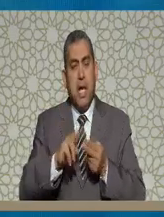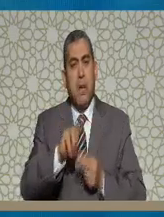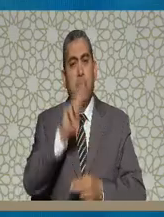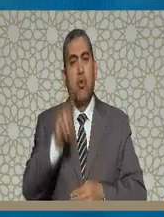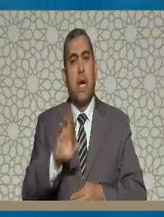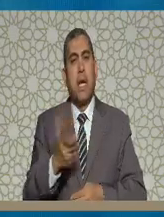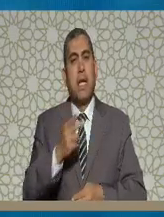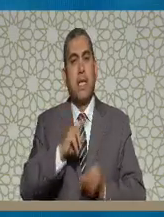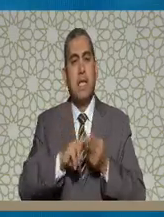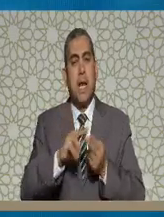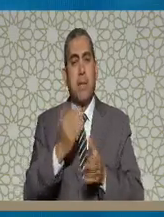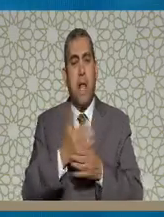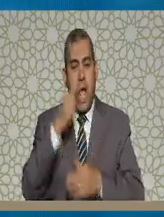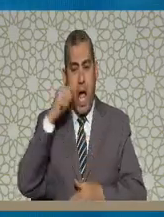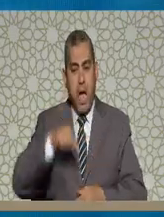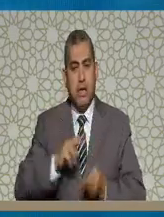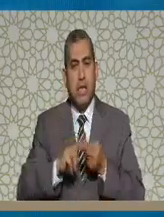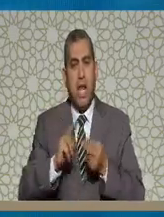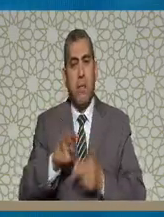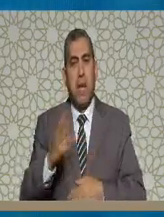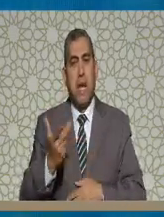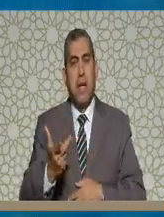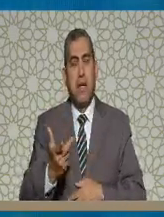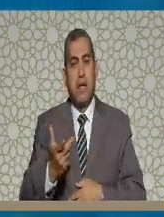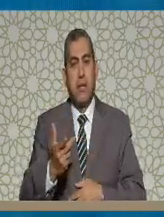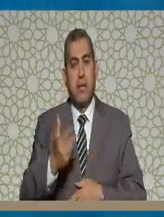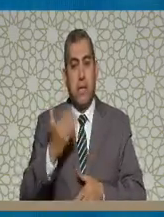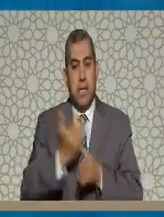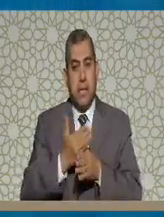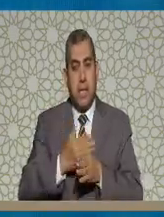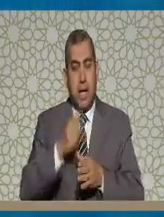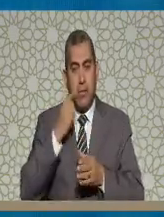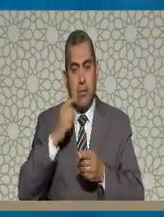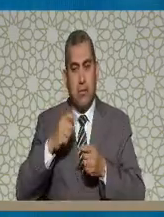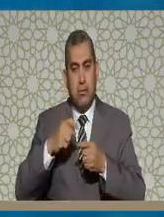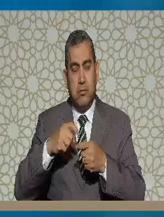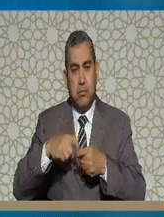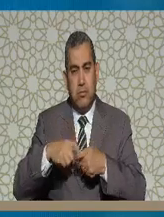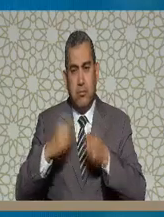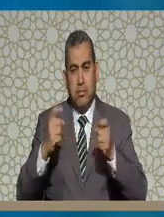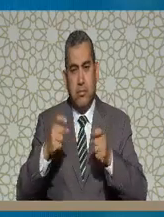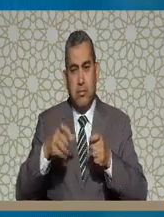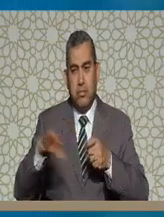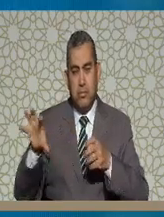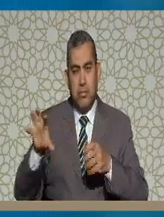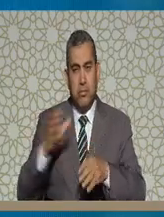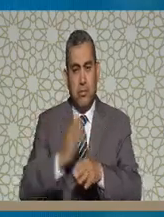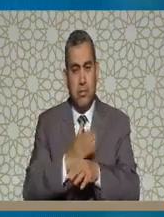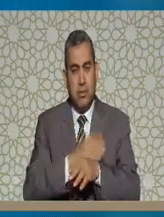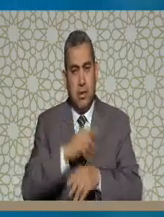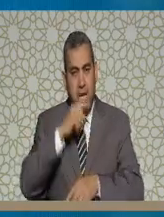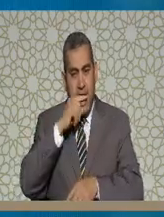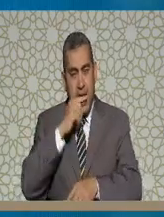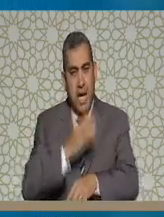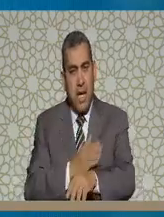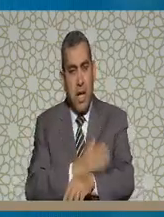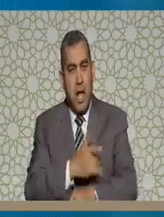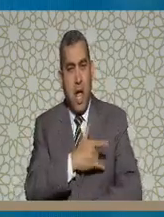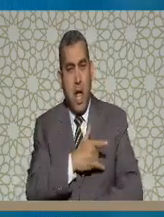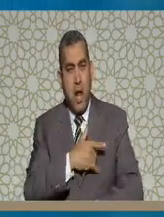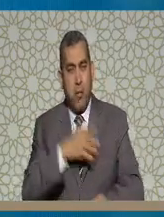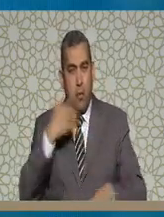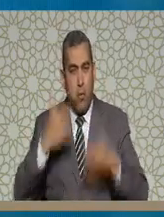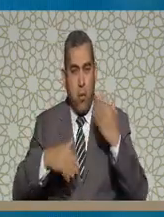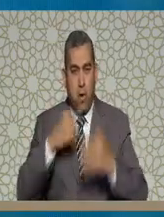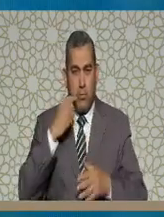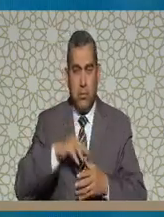ليه يعني نعيش في السلام عشان اللي خرج من علاقه وموجوع وحاسس بالوجع في قلبه وحاسس ان